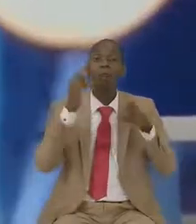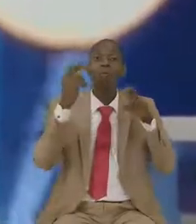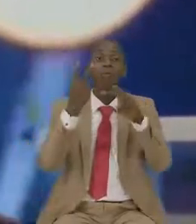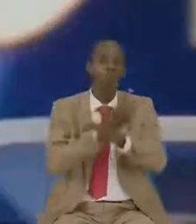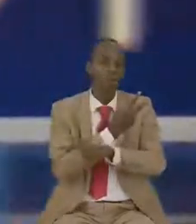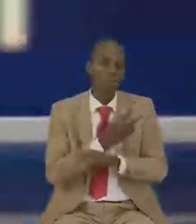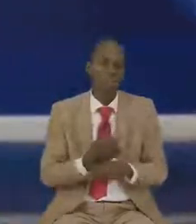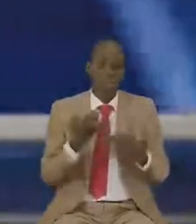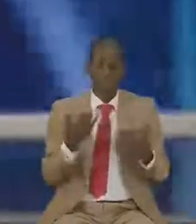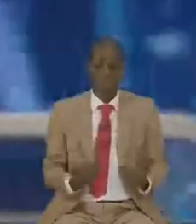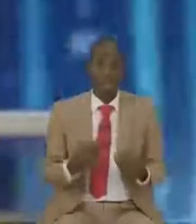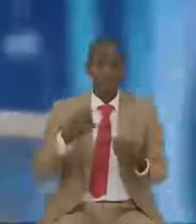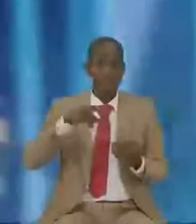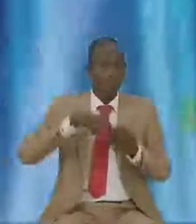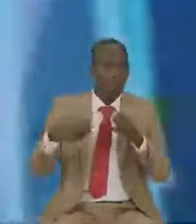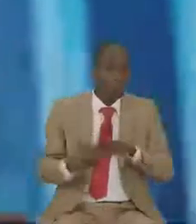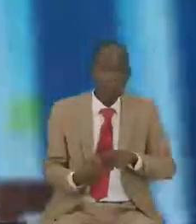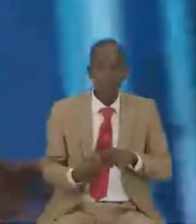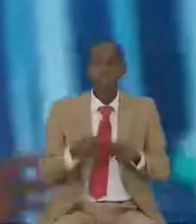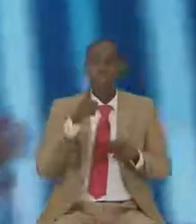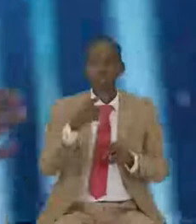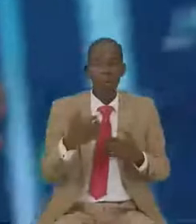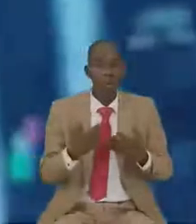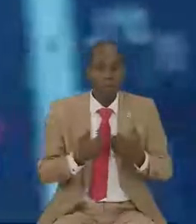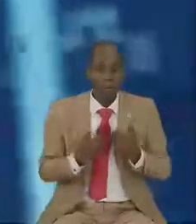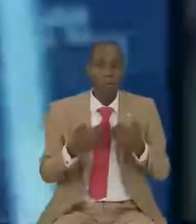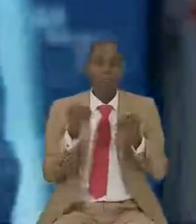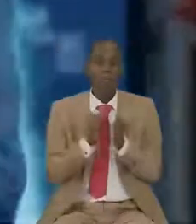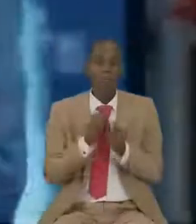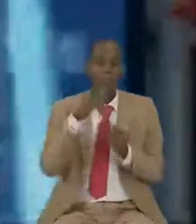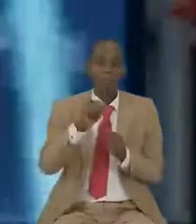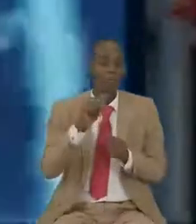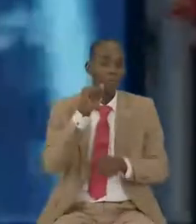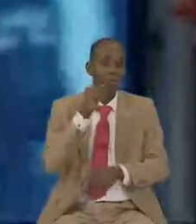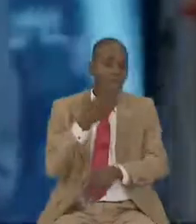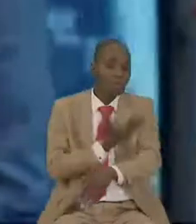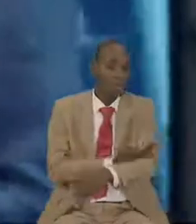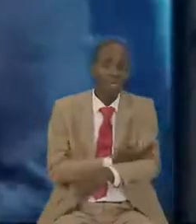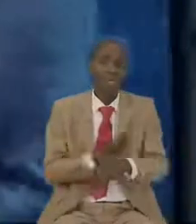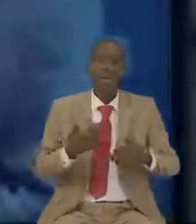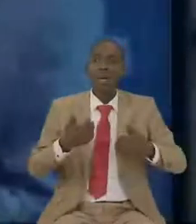solution, que maintenant le défi que tu as avec ta fille est venu